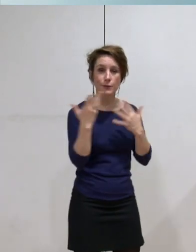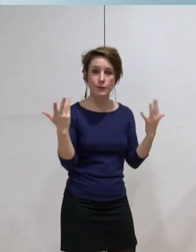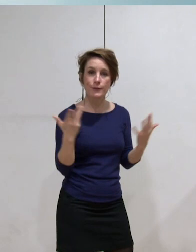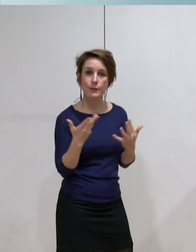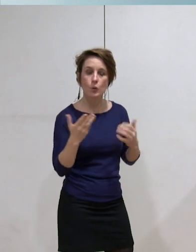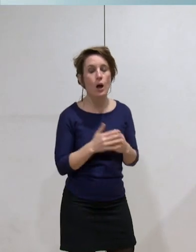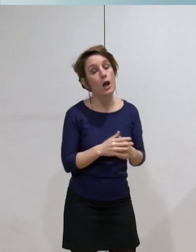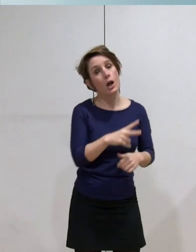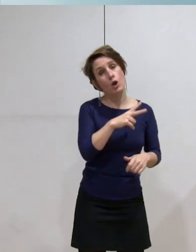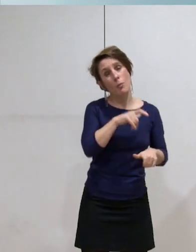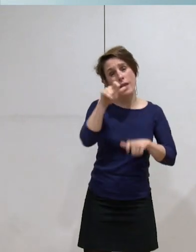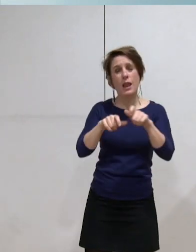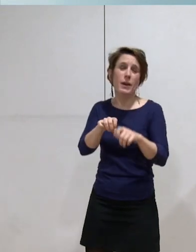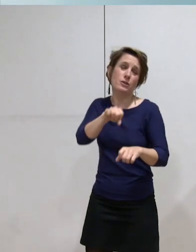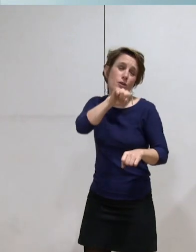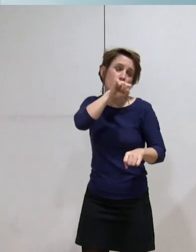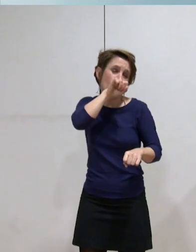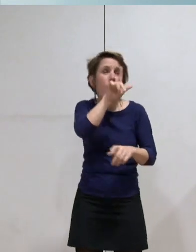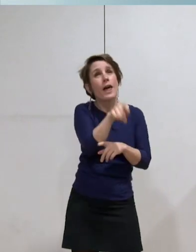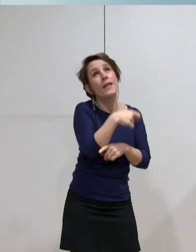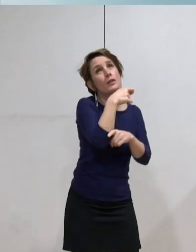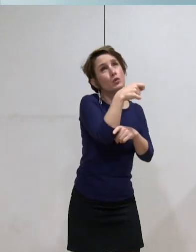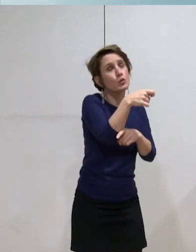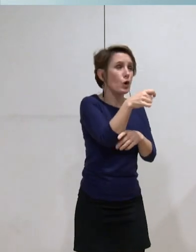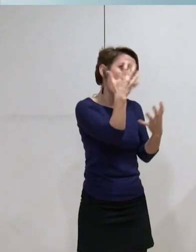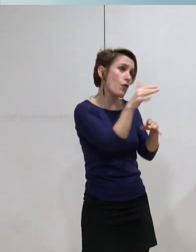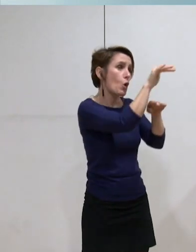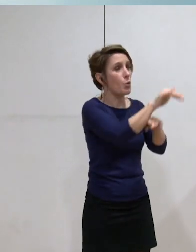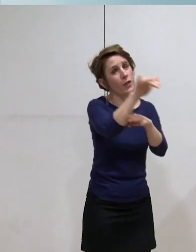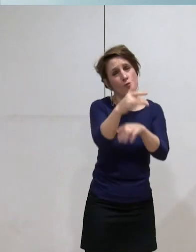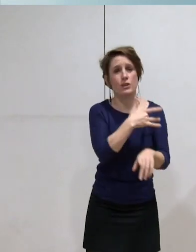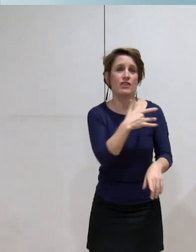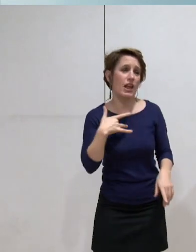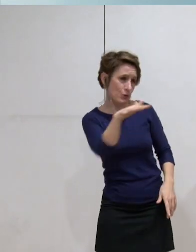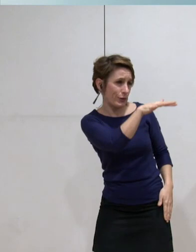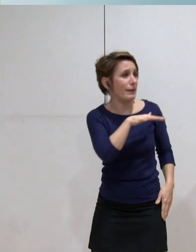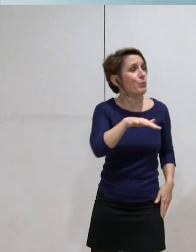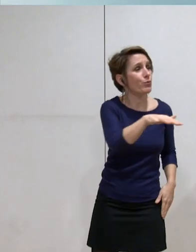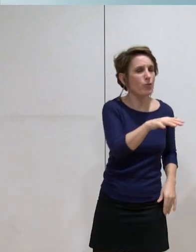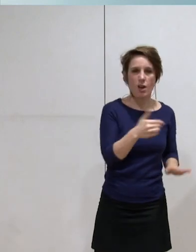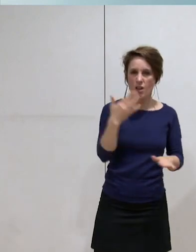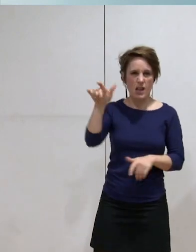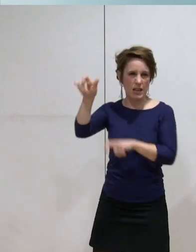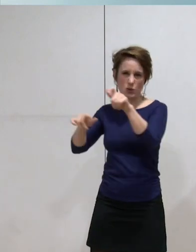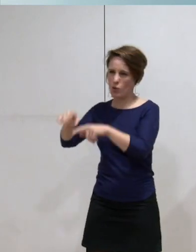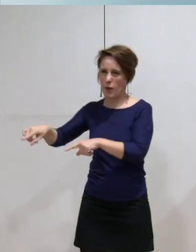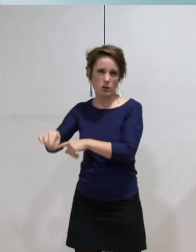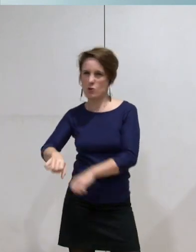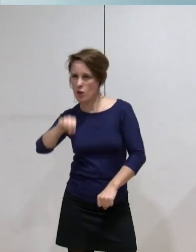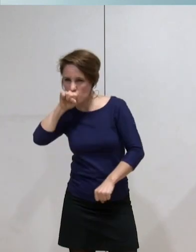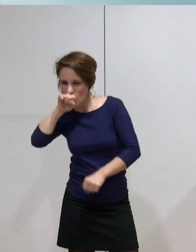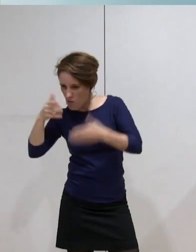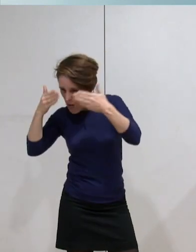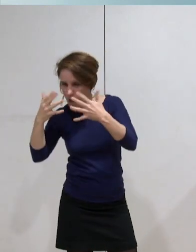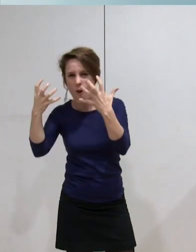a ceux qui aiment la nature et qui sont attentifs à la santé de nos concitoyens et puis il y a ceux qui ne pensent qu'à une chose c'est à